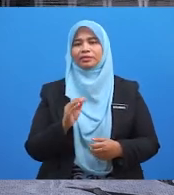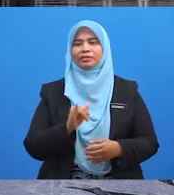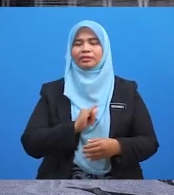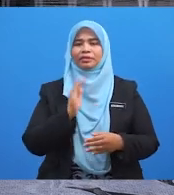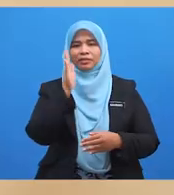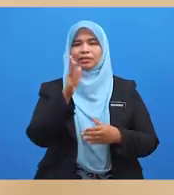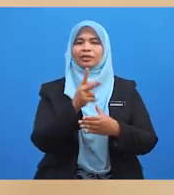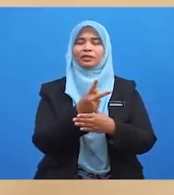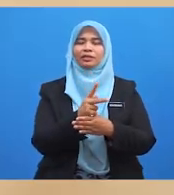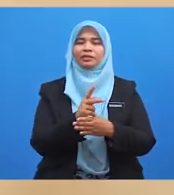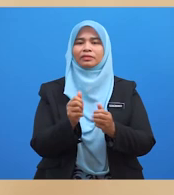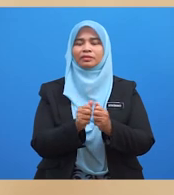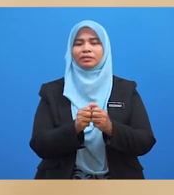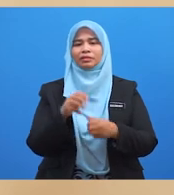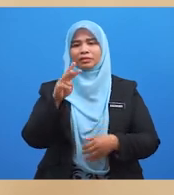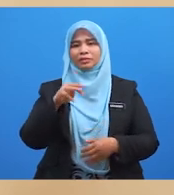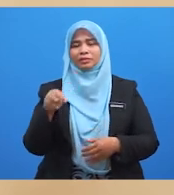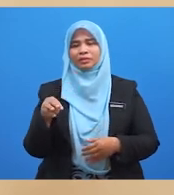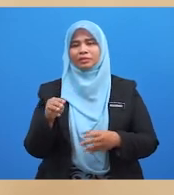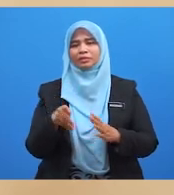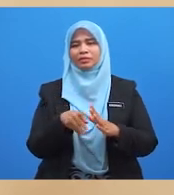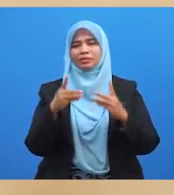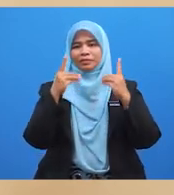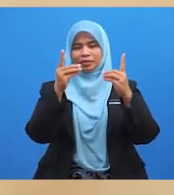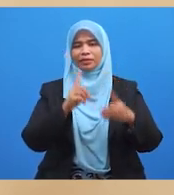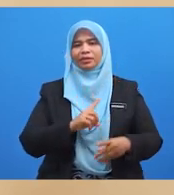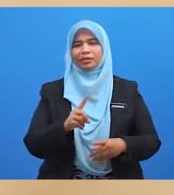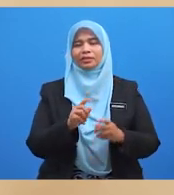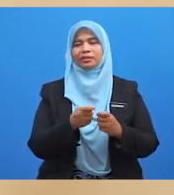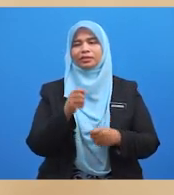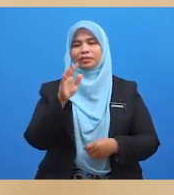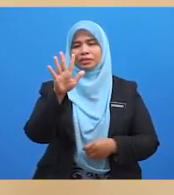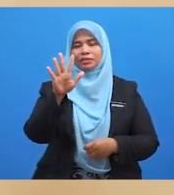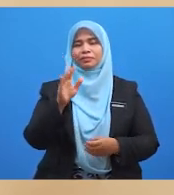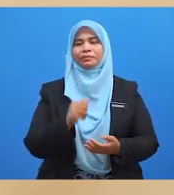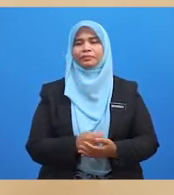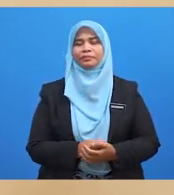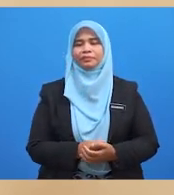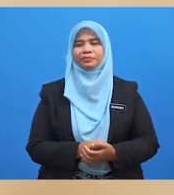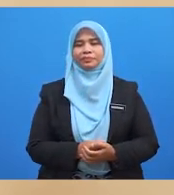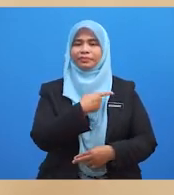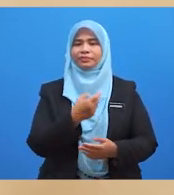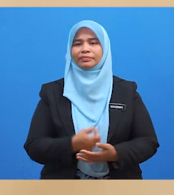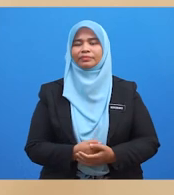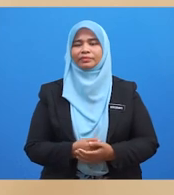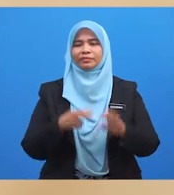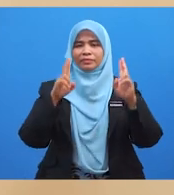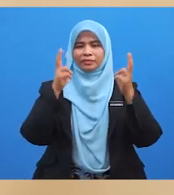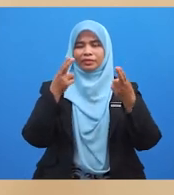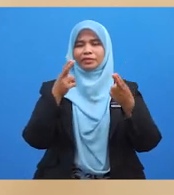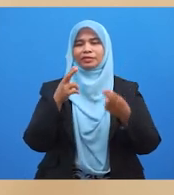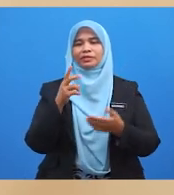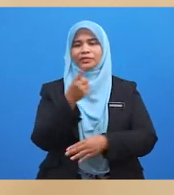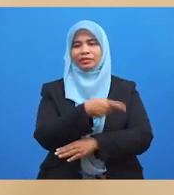dengan murid-murid subjek pendidikan Islam tingkatan 5 bidang fiqah. Jadi tajuk pembelajaran kita pada hari